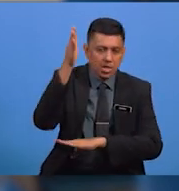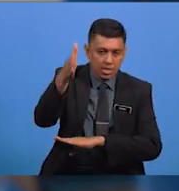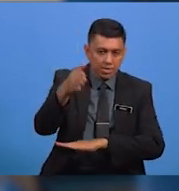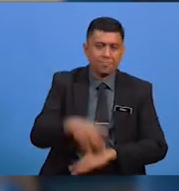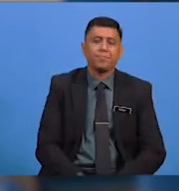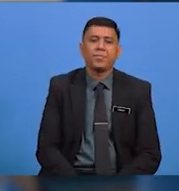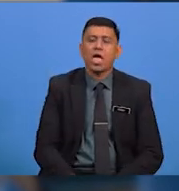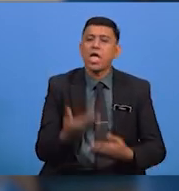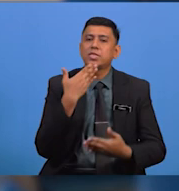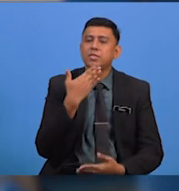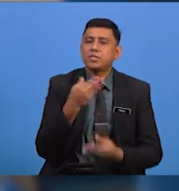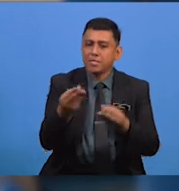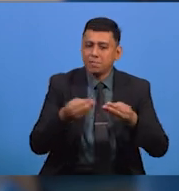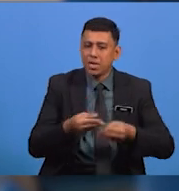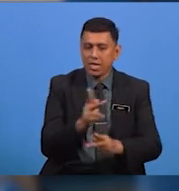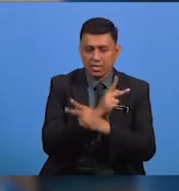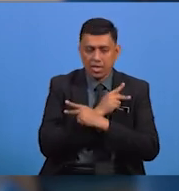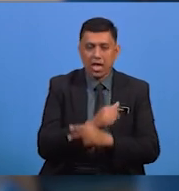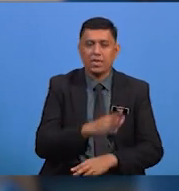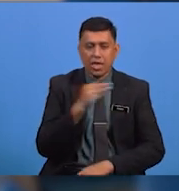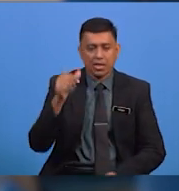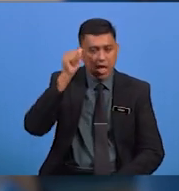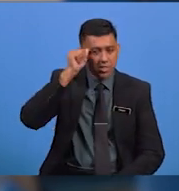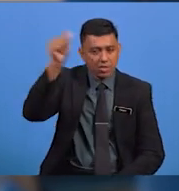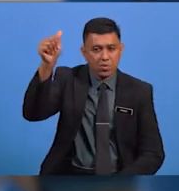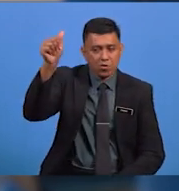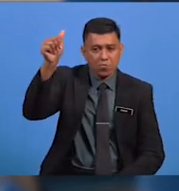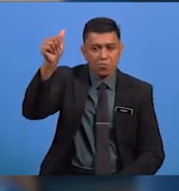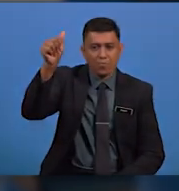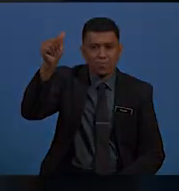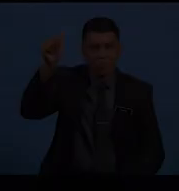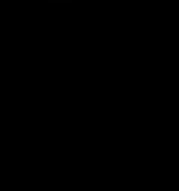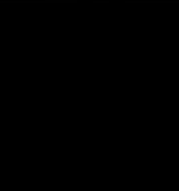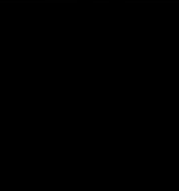masa hadapan. Terima kasih dan Assalamualaikum.